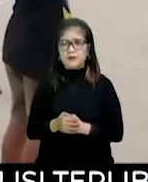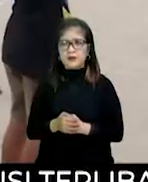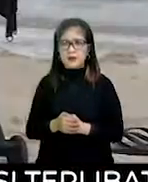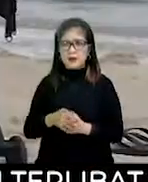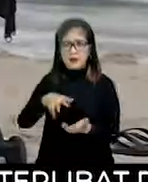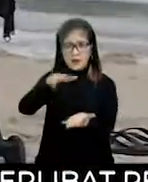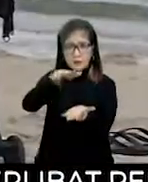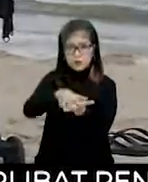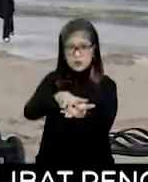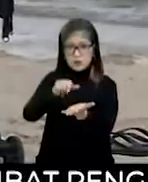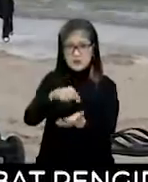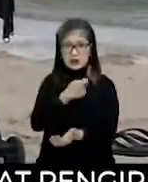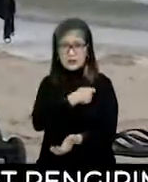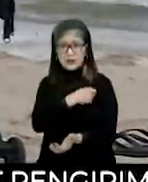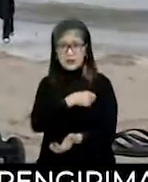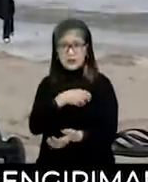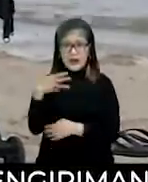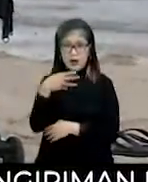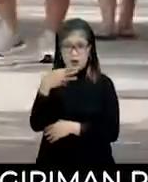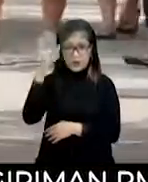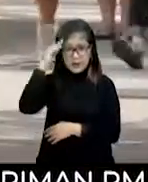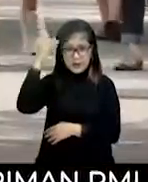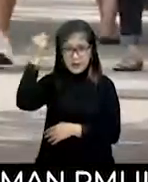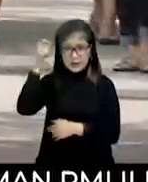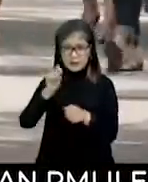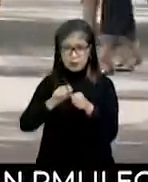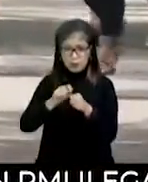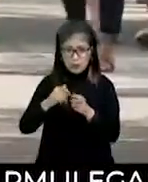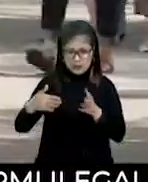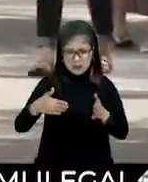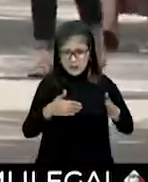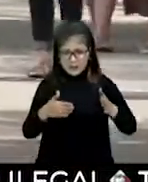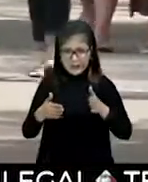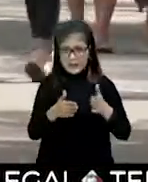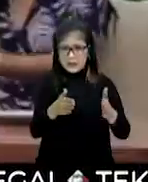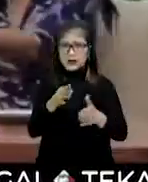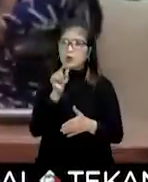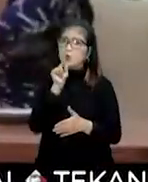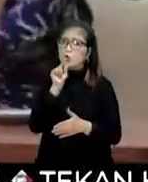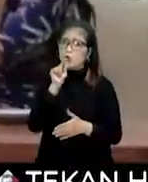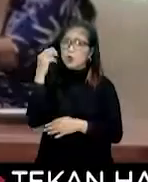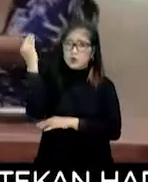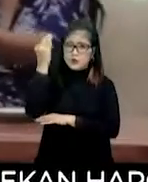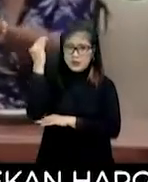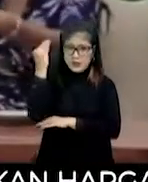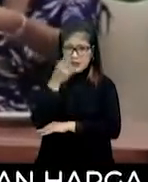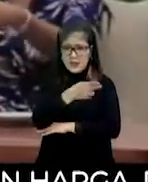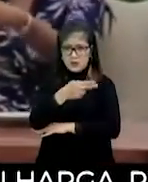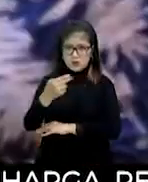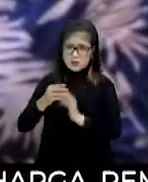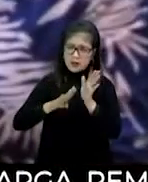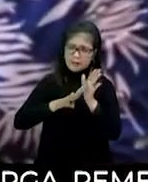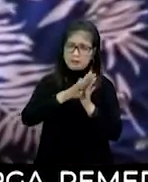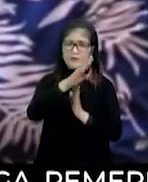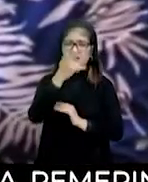dan Ekonomi Kreatif pun telah menyiapkan langkah antisipatif guna menjaga laju pemulihan sektor pariwisata dalam negeri. Salah satunya adalah